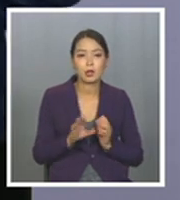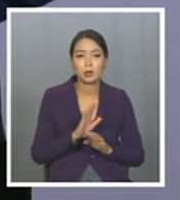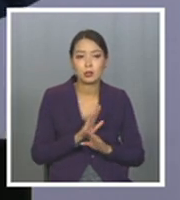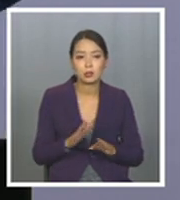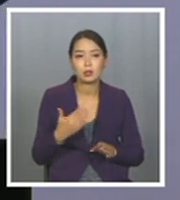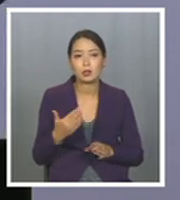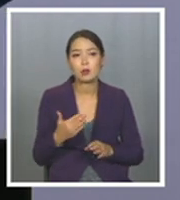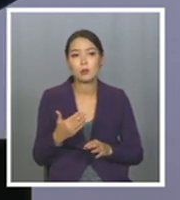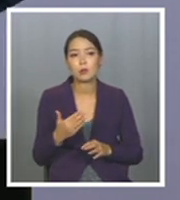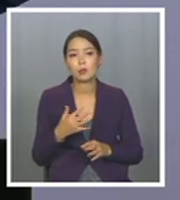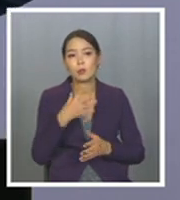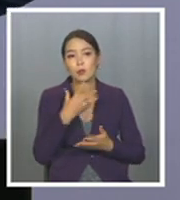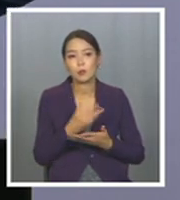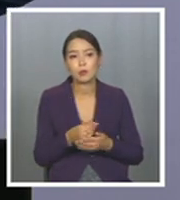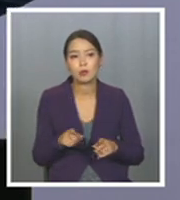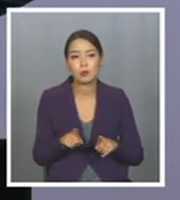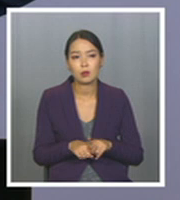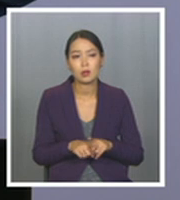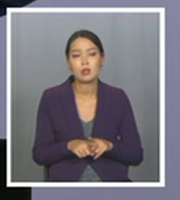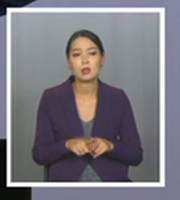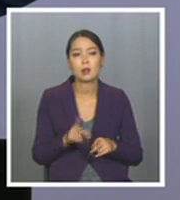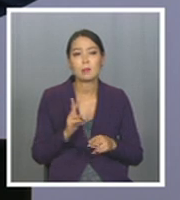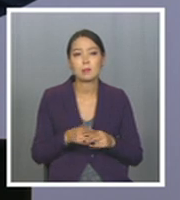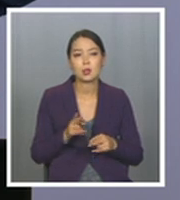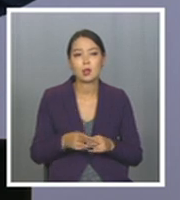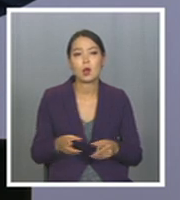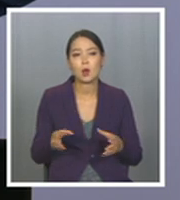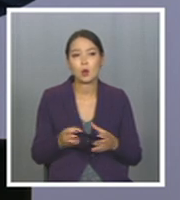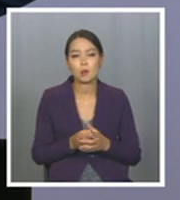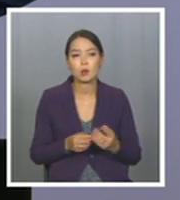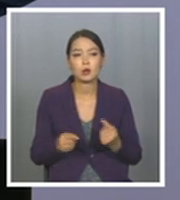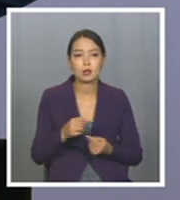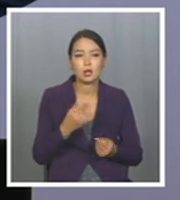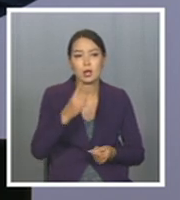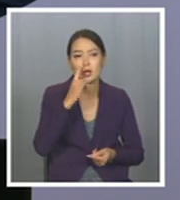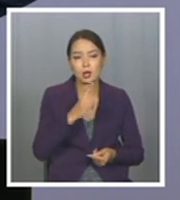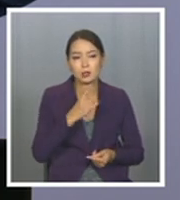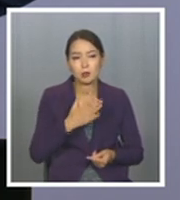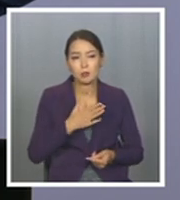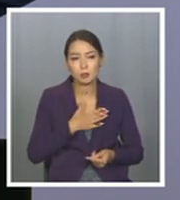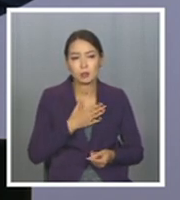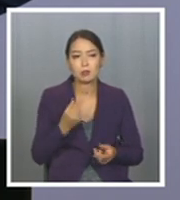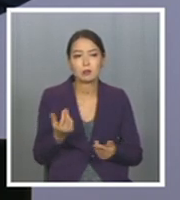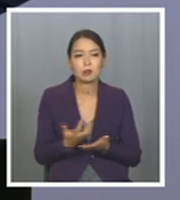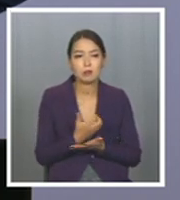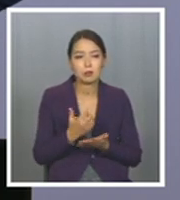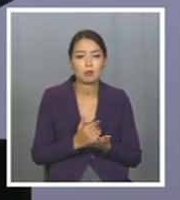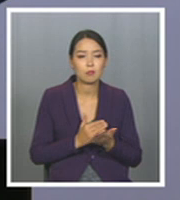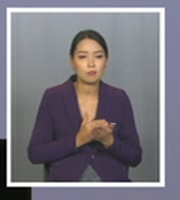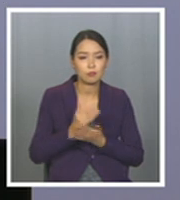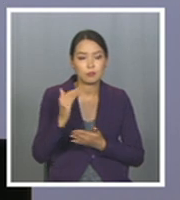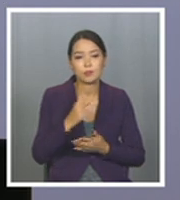Жезқазғанның өзінде де кен металлургия комбинатының болуы біздің экономикамыздағы табыстардың қаншалықты жоғары деңгейде болғандығын